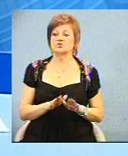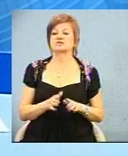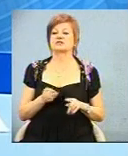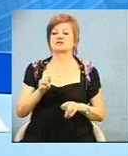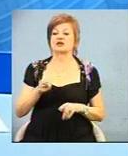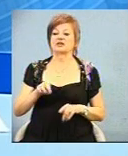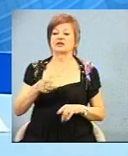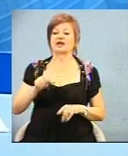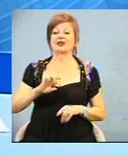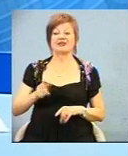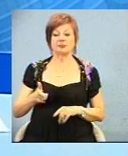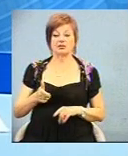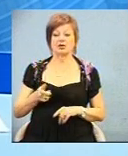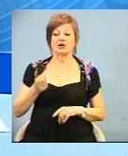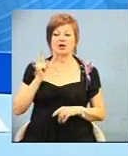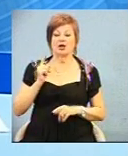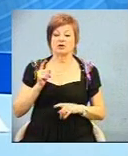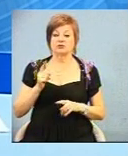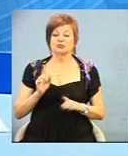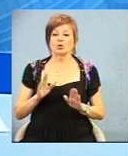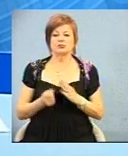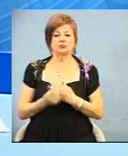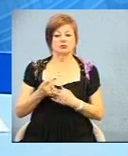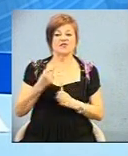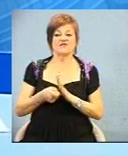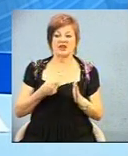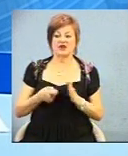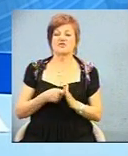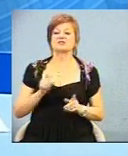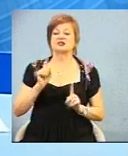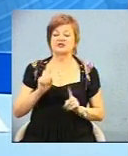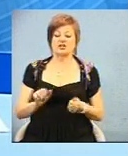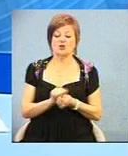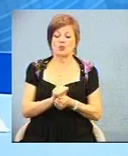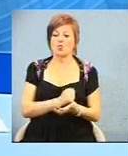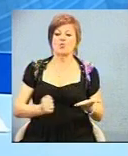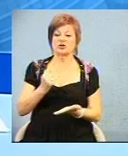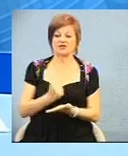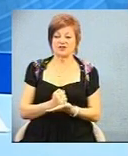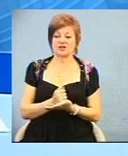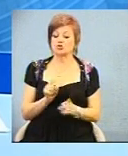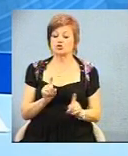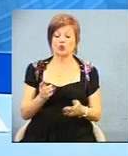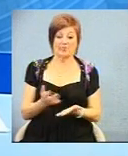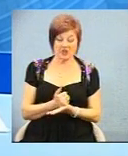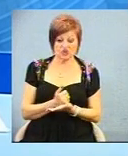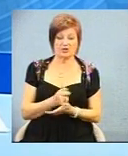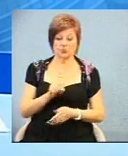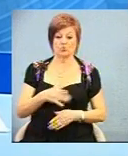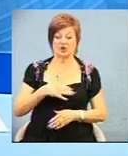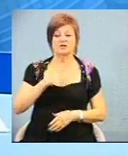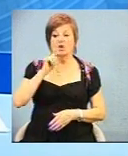Тягинь раніше було відомо тільки з письмових джерел. Нині з'ясувалось і матеріальне підтвердження. Це перші такі знахідки на півдні